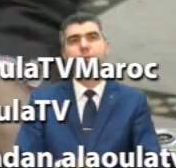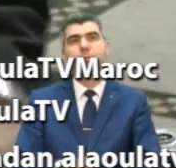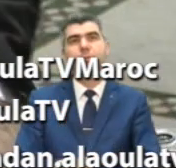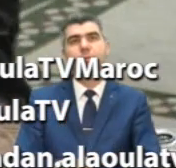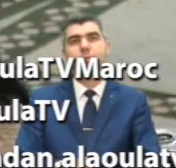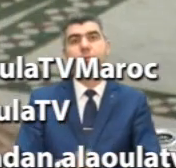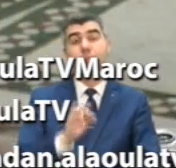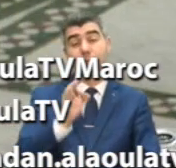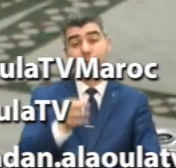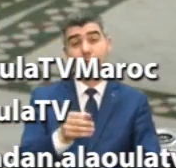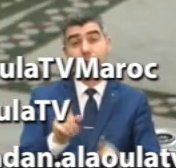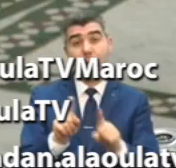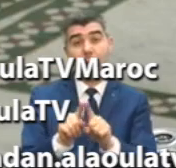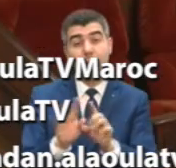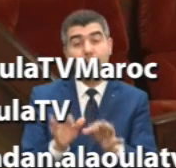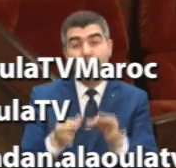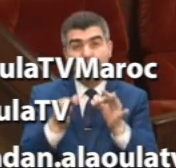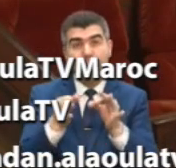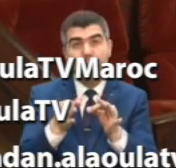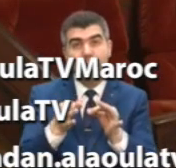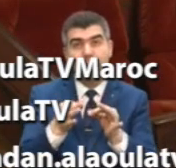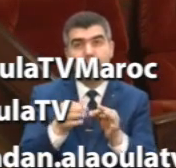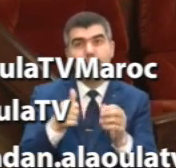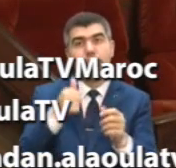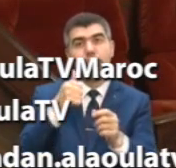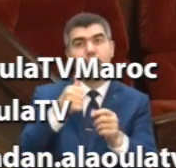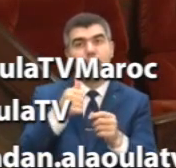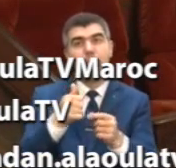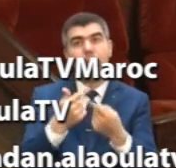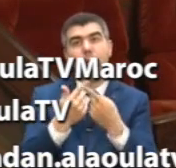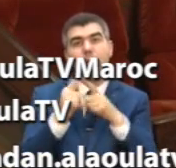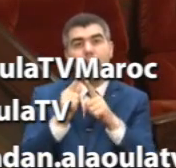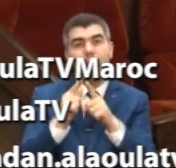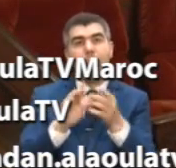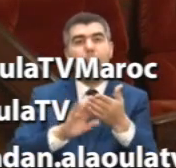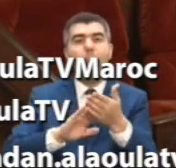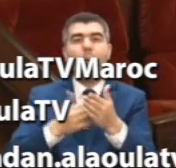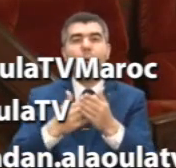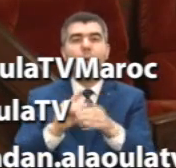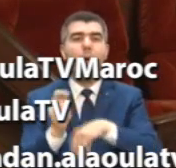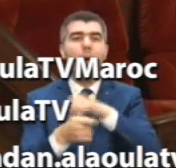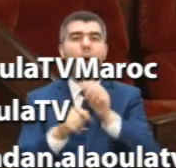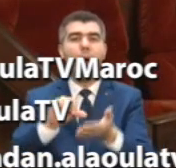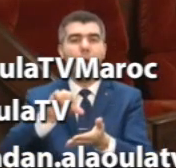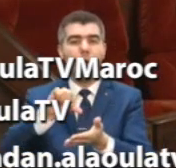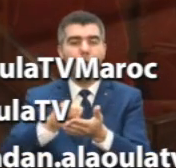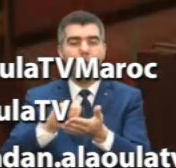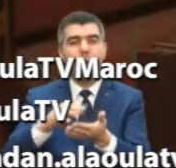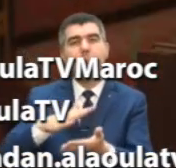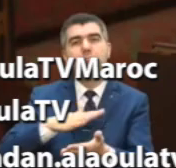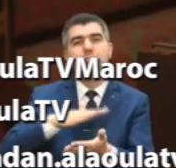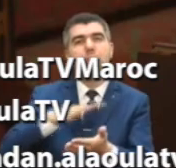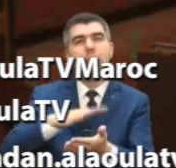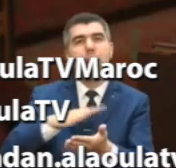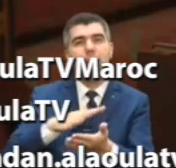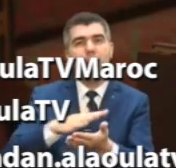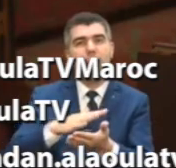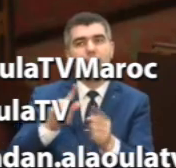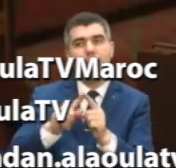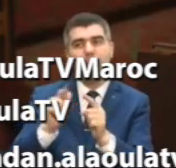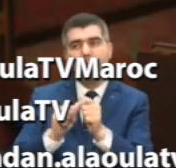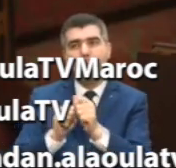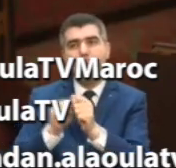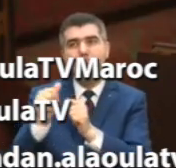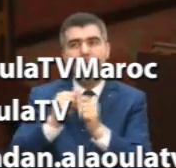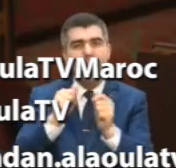بإعطاء تمييز إيجابي لفائدة الأوساط القروية وشبه الحضرية والمناطق